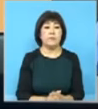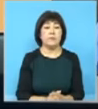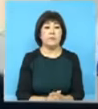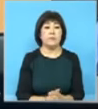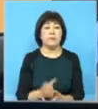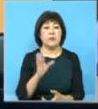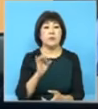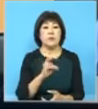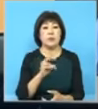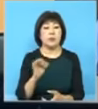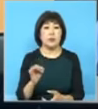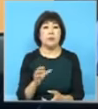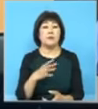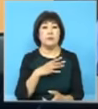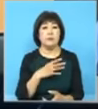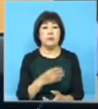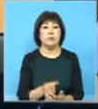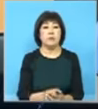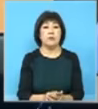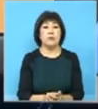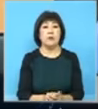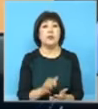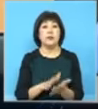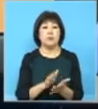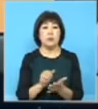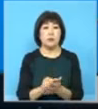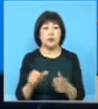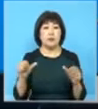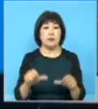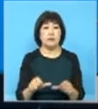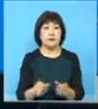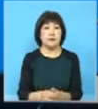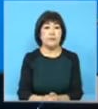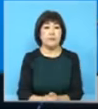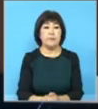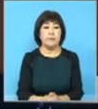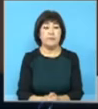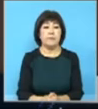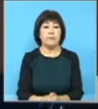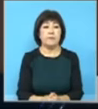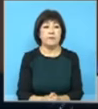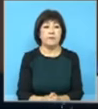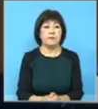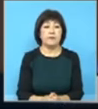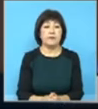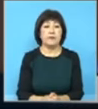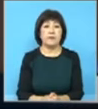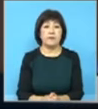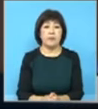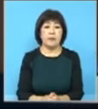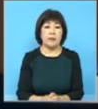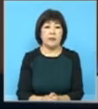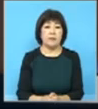действительно имели место, да, действительно, мы с нарушением сроков представили. По отношению виновных лиц проводим служебное расследование, привлекаем